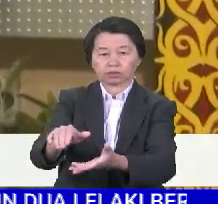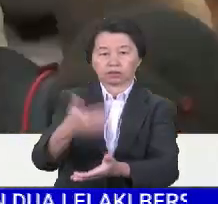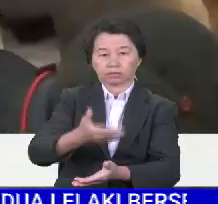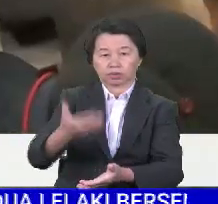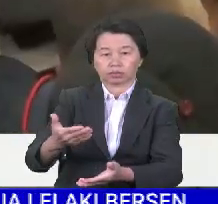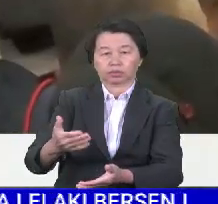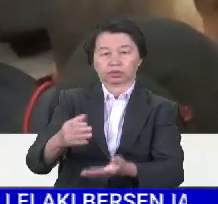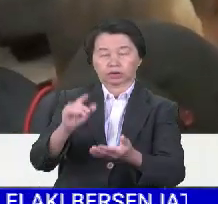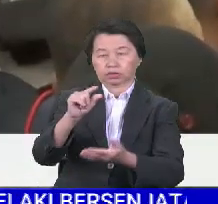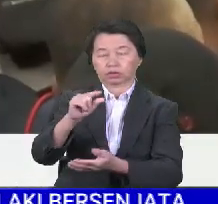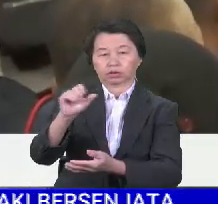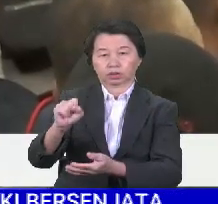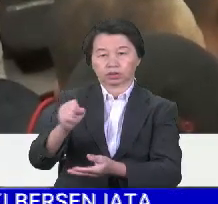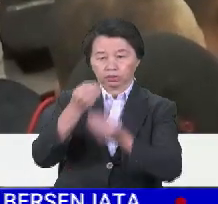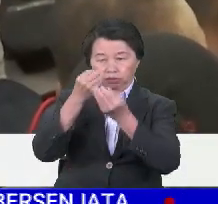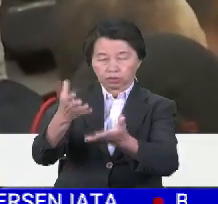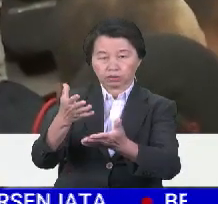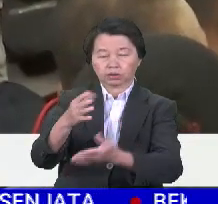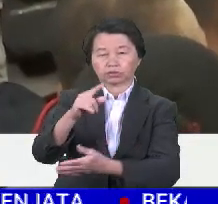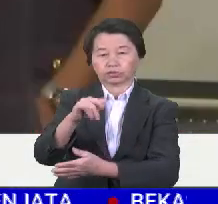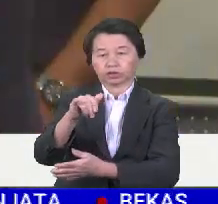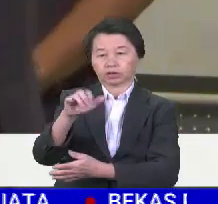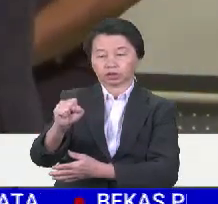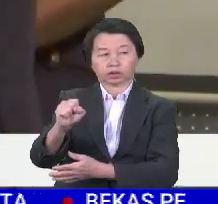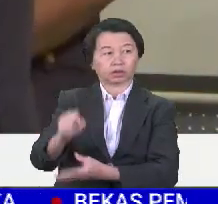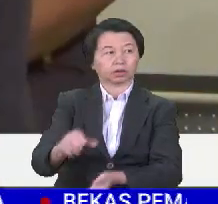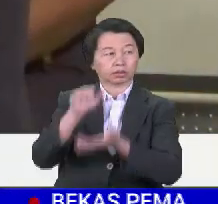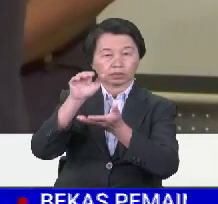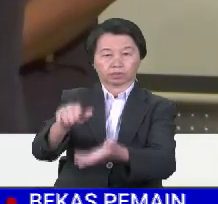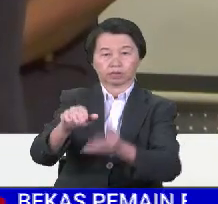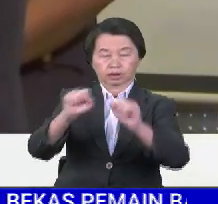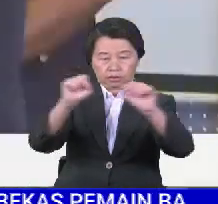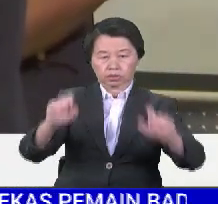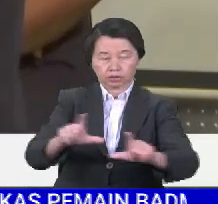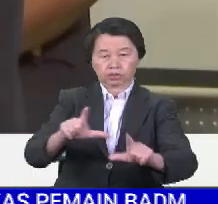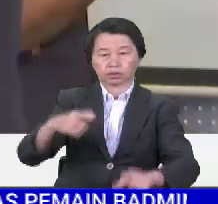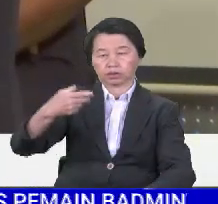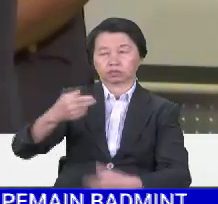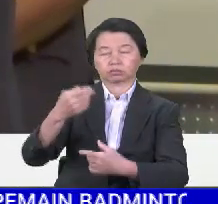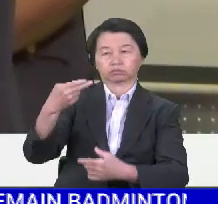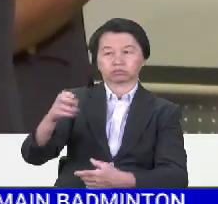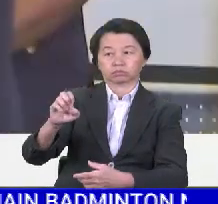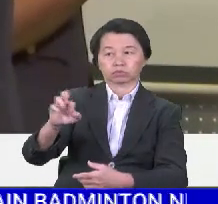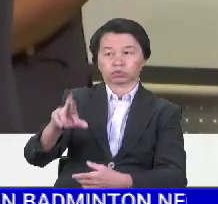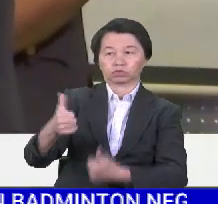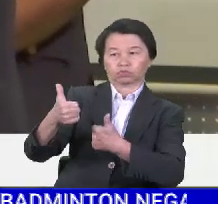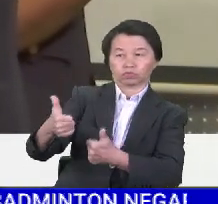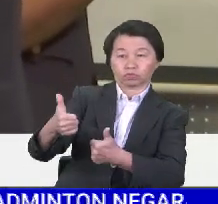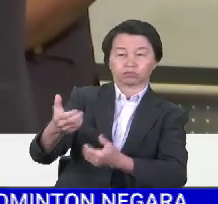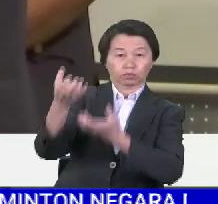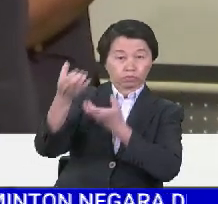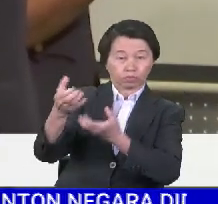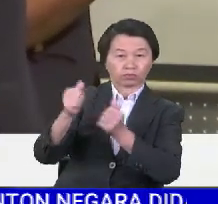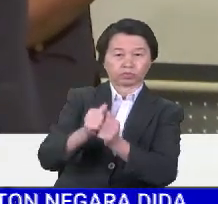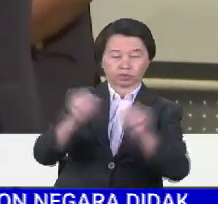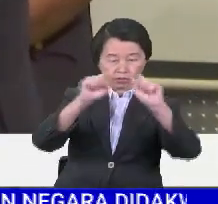Produk Geographic Information System GIS, penyampaian sijil Hero Bomba, sijil Anugerah Perkhidmatan Awam